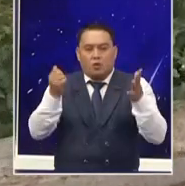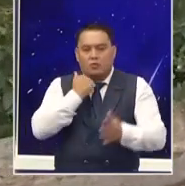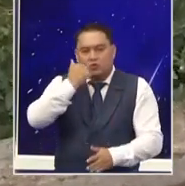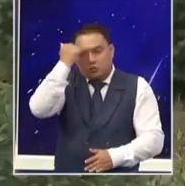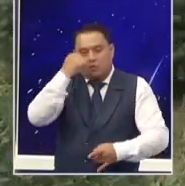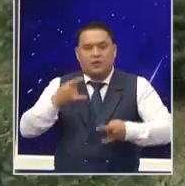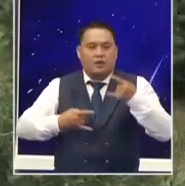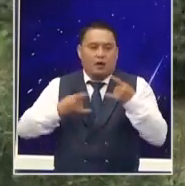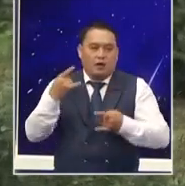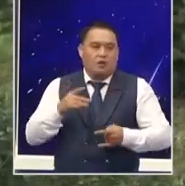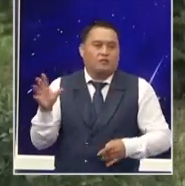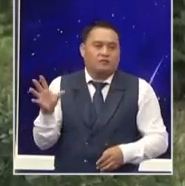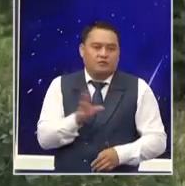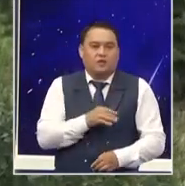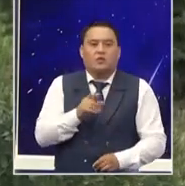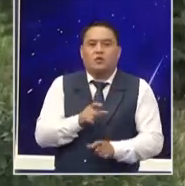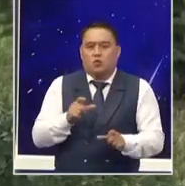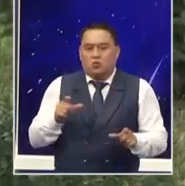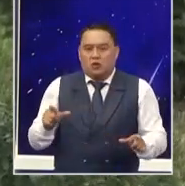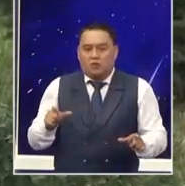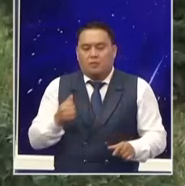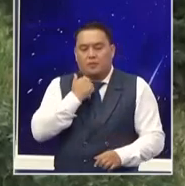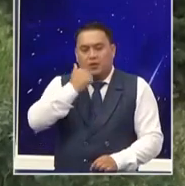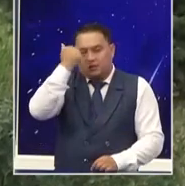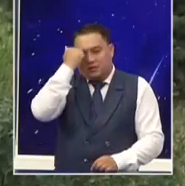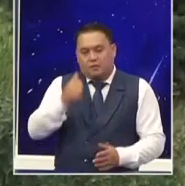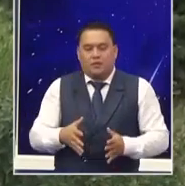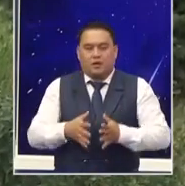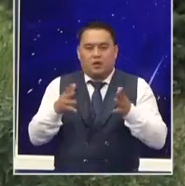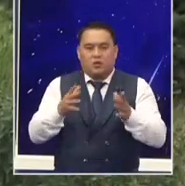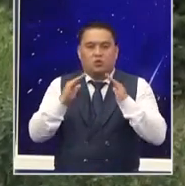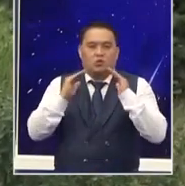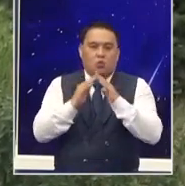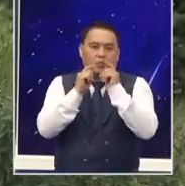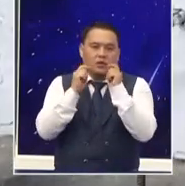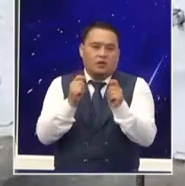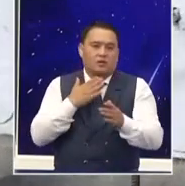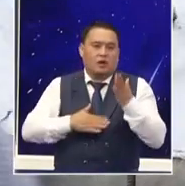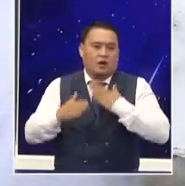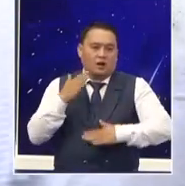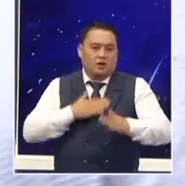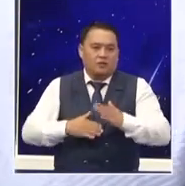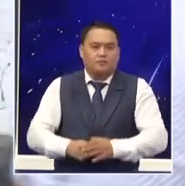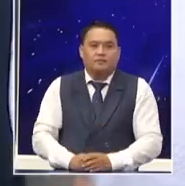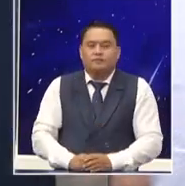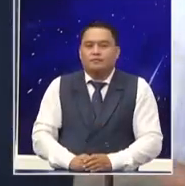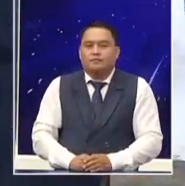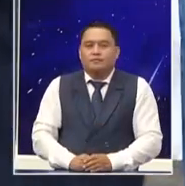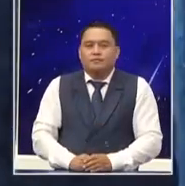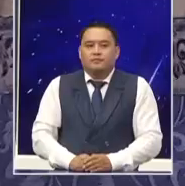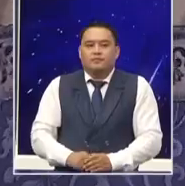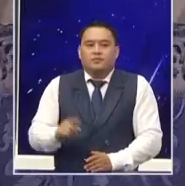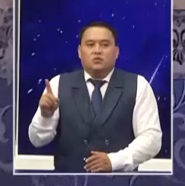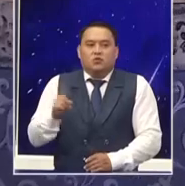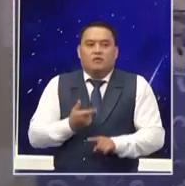и телеканалу, и всем неравнодушным людям, благодаря которым я приобрела крышу над головой. Семья Райхан Момбековой не единственная,